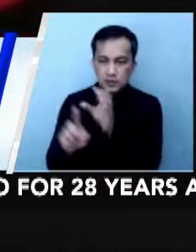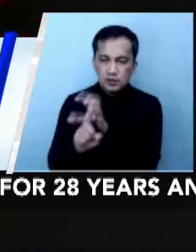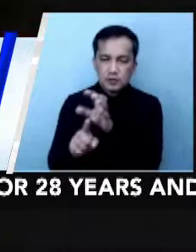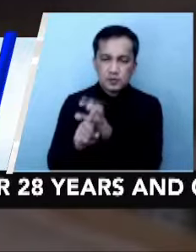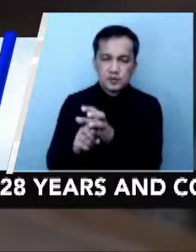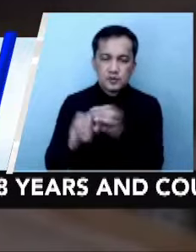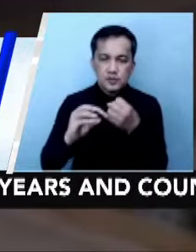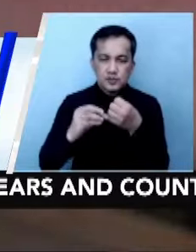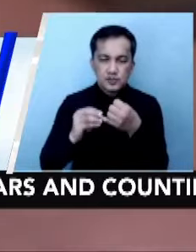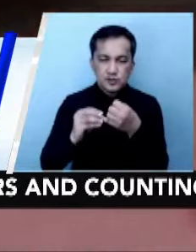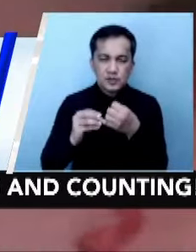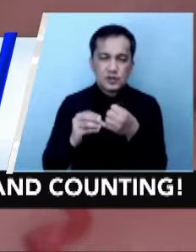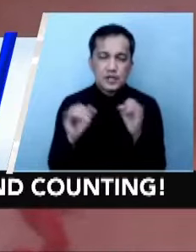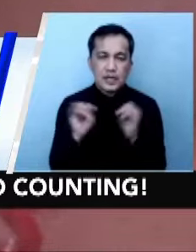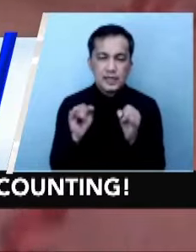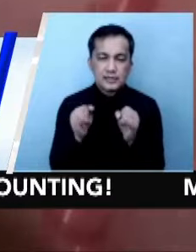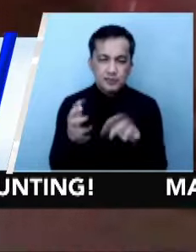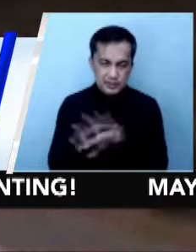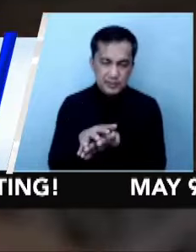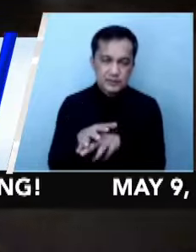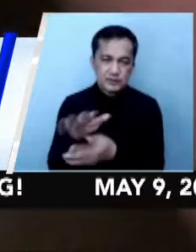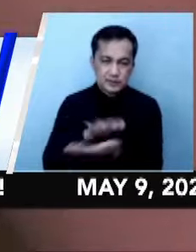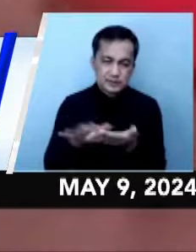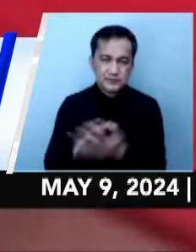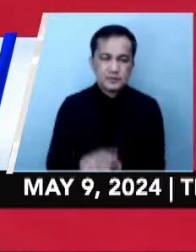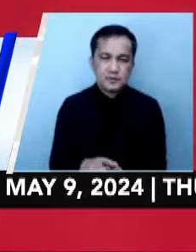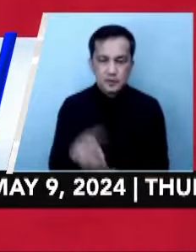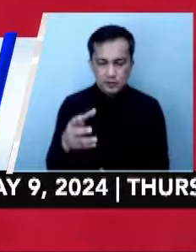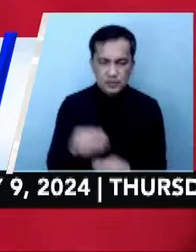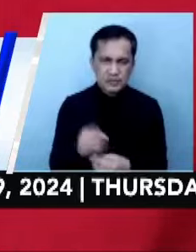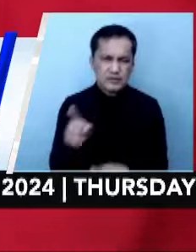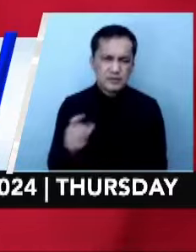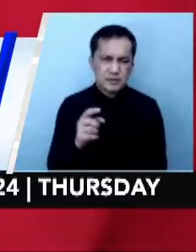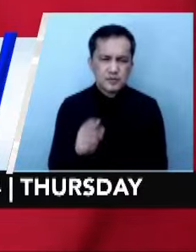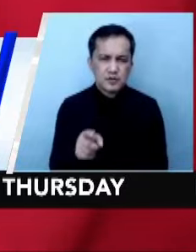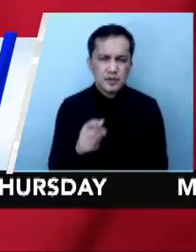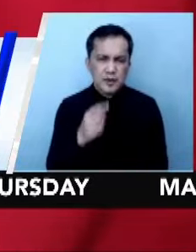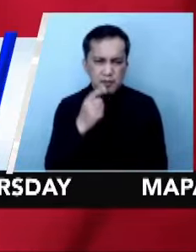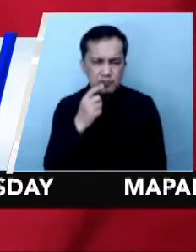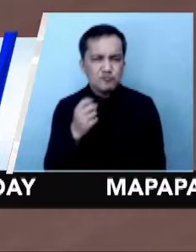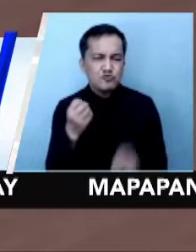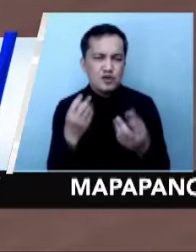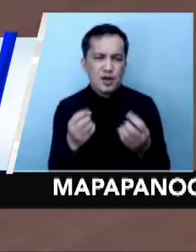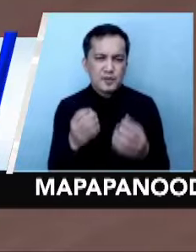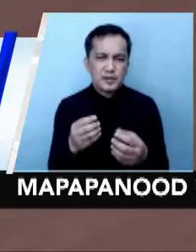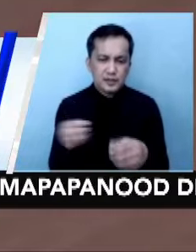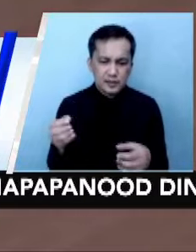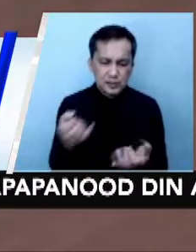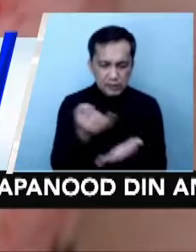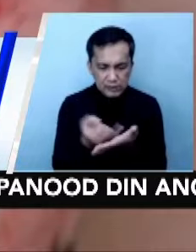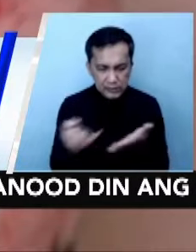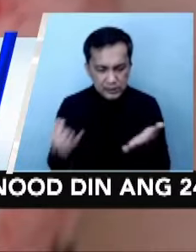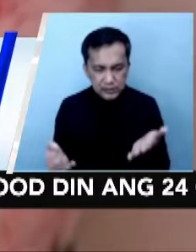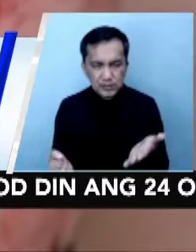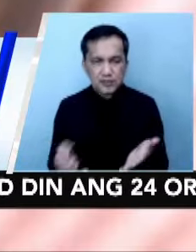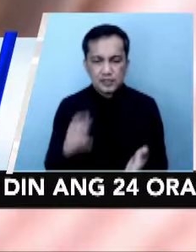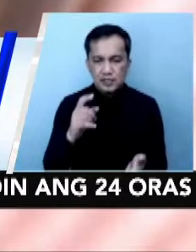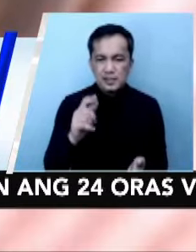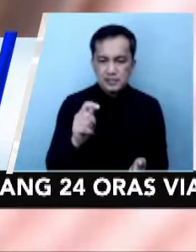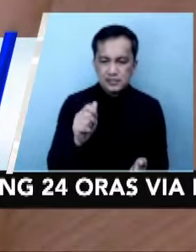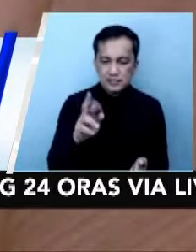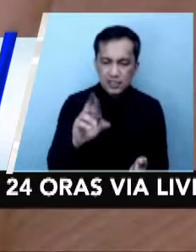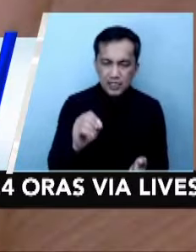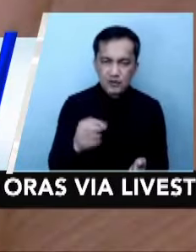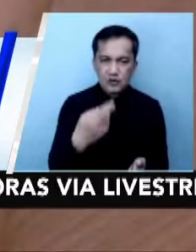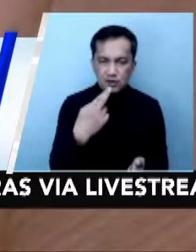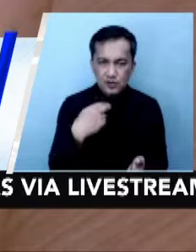mix. Maliban dyan, mananawa ka sa pagpipili ang sahog sa kanilang menu. May taro, red beans,